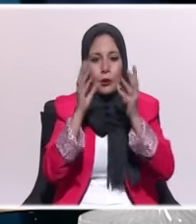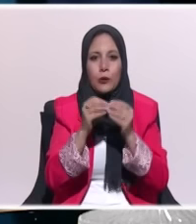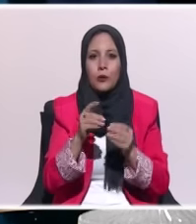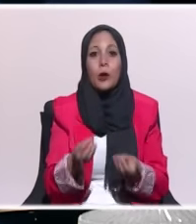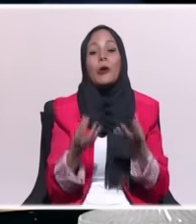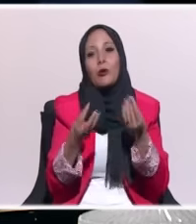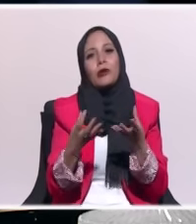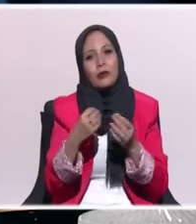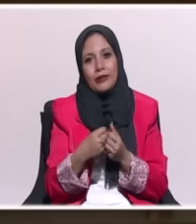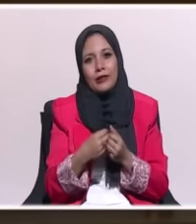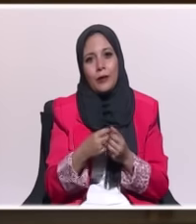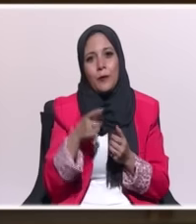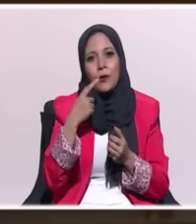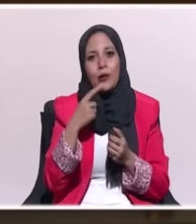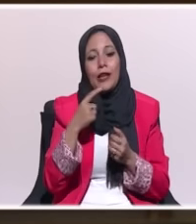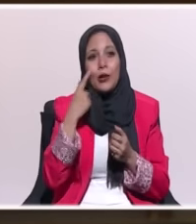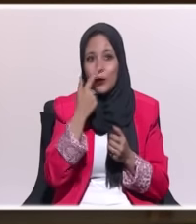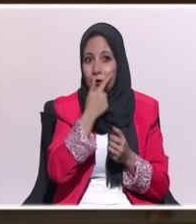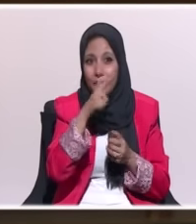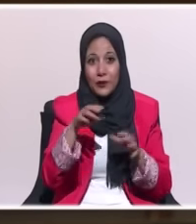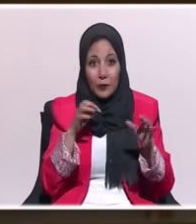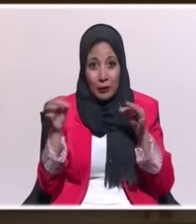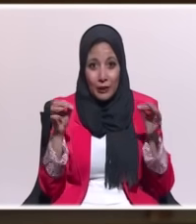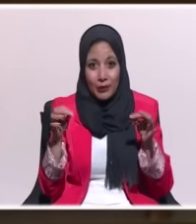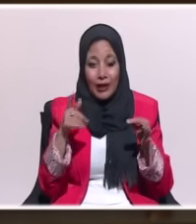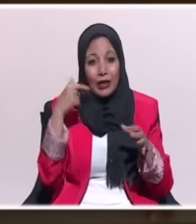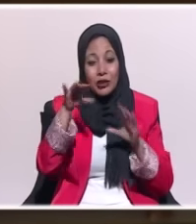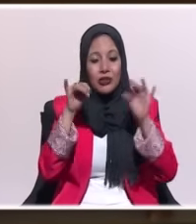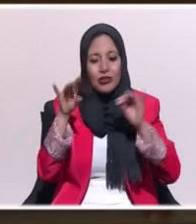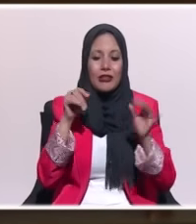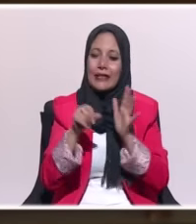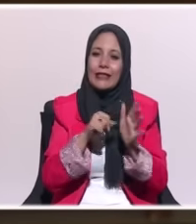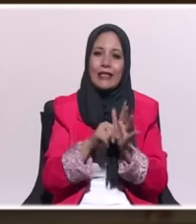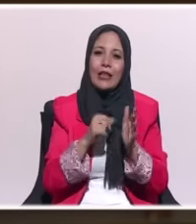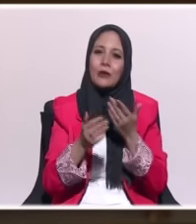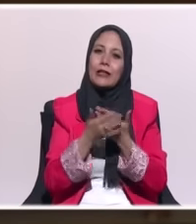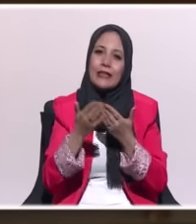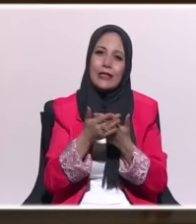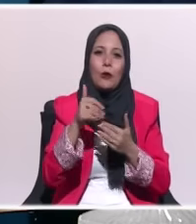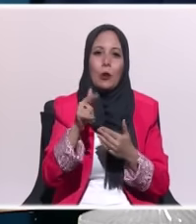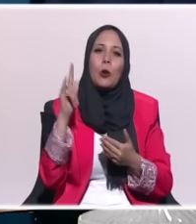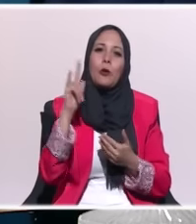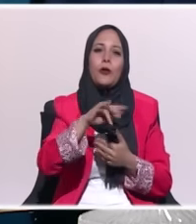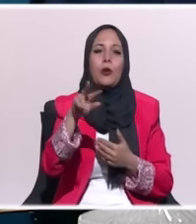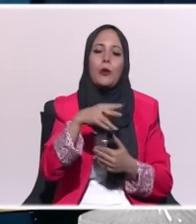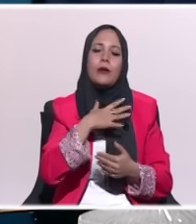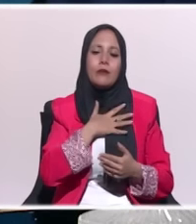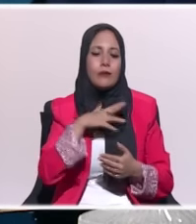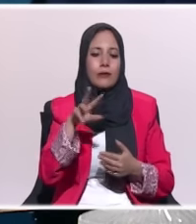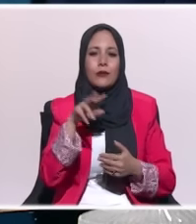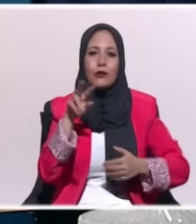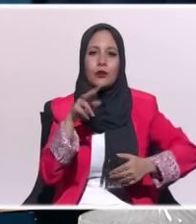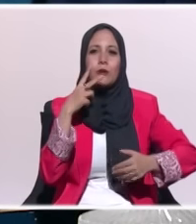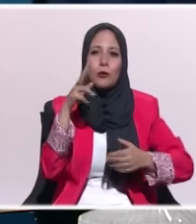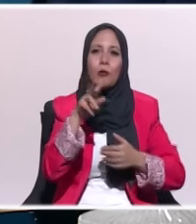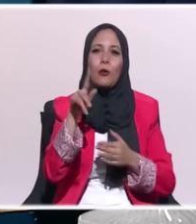انا الحقيقه شفت كتير في البرنامج ده لكن ما شفتش قصه بالشكل ده الحقيقه. ربنا يبارك لك في الحب اللي بينكم. الحب باين بينكم يعني. هي قاعده